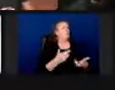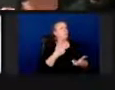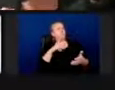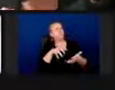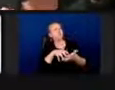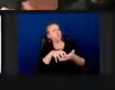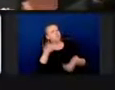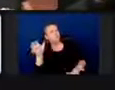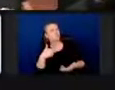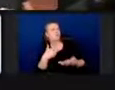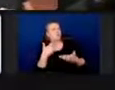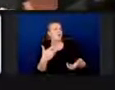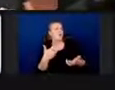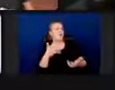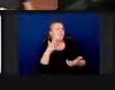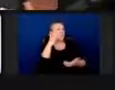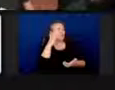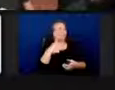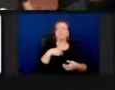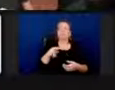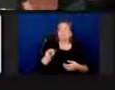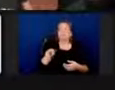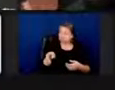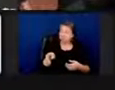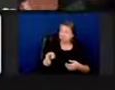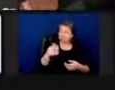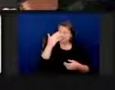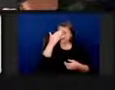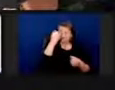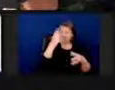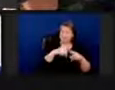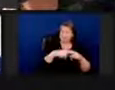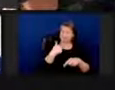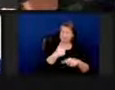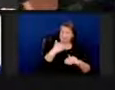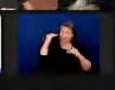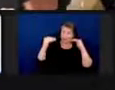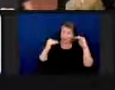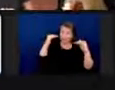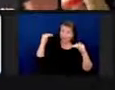يحصلوا على معلومات كبيرة ويقومون بتوفير الآخرين إلى آخره.